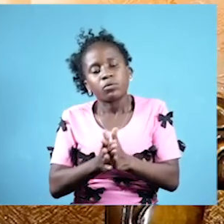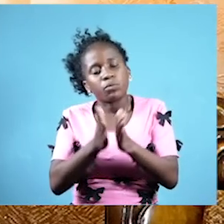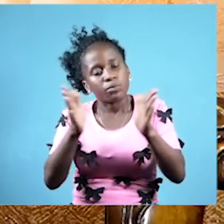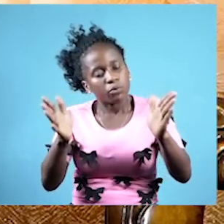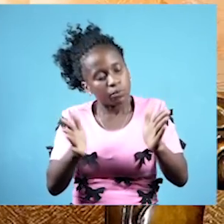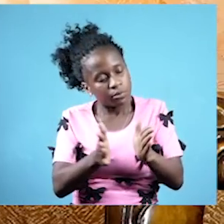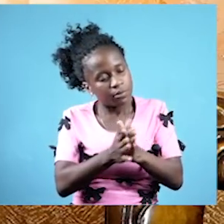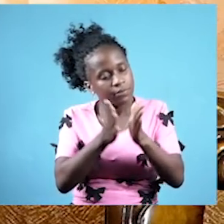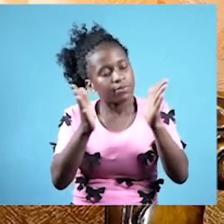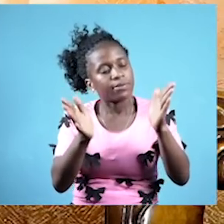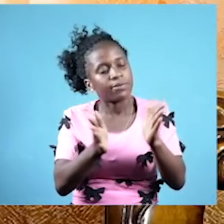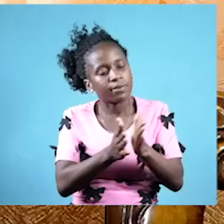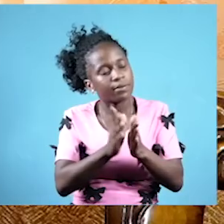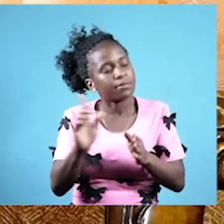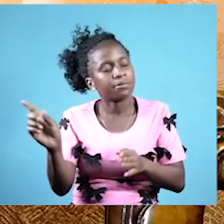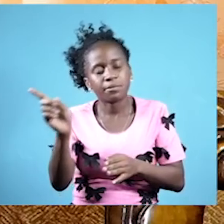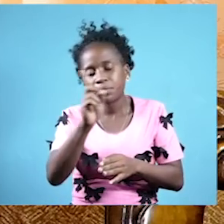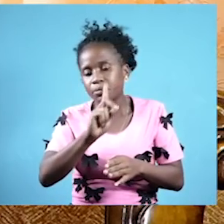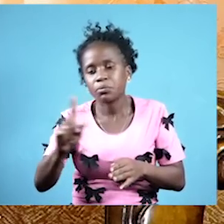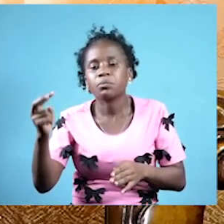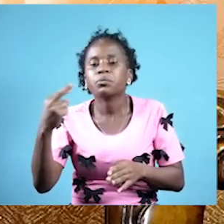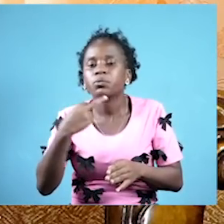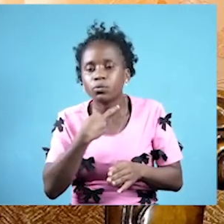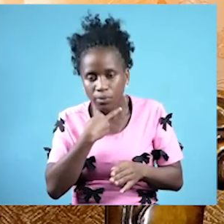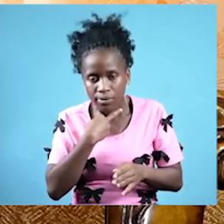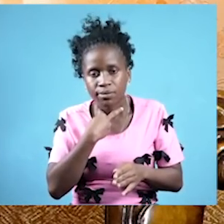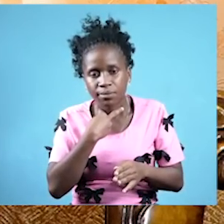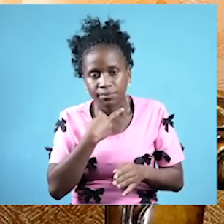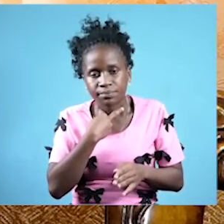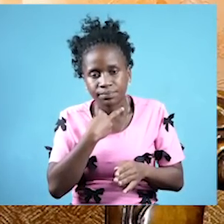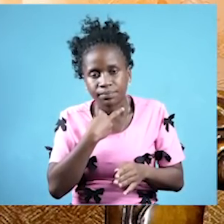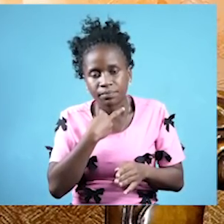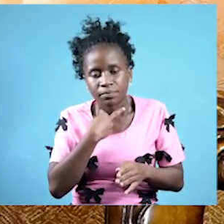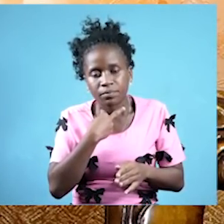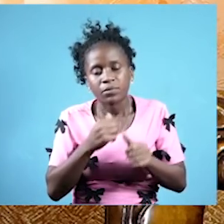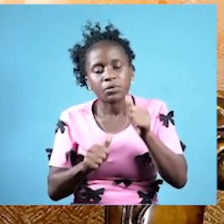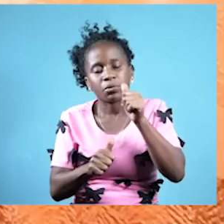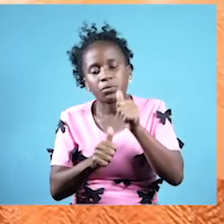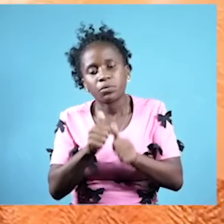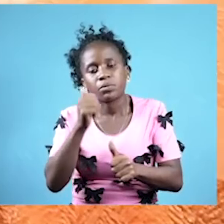ni kumkweza, sio kumkwaza, kumkweza